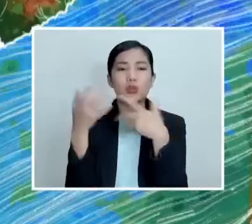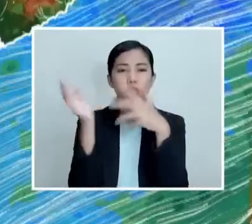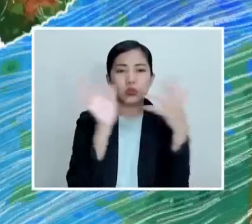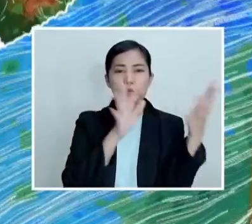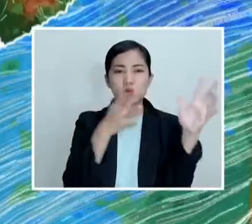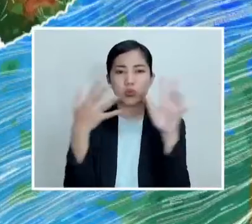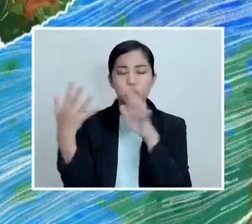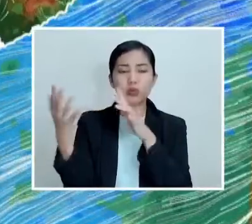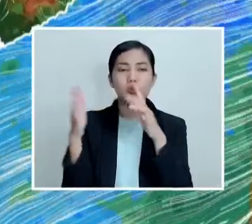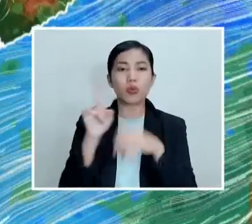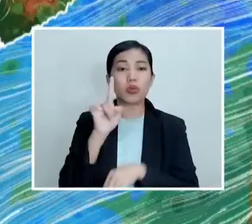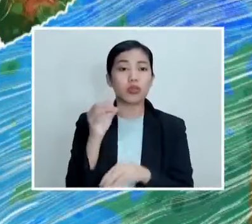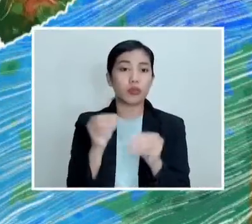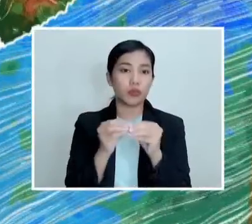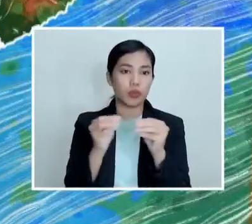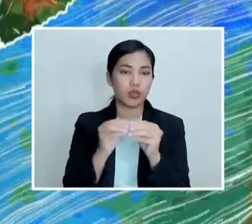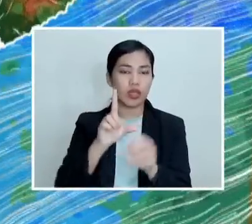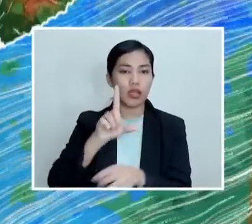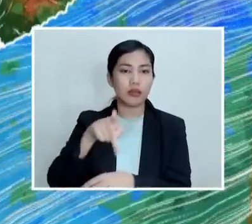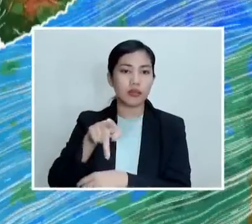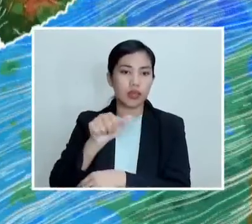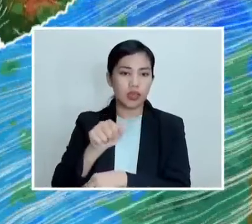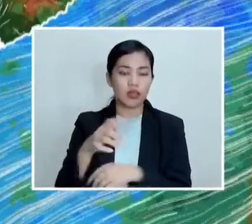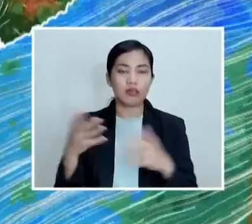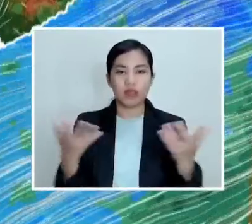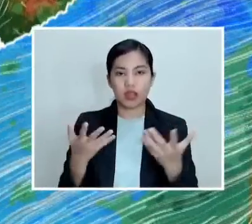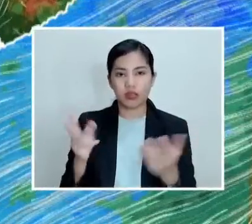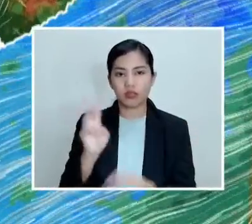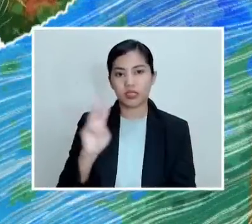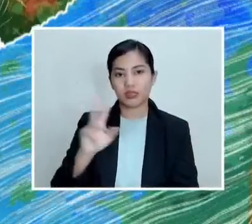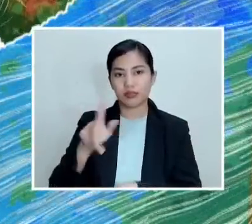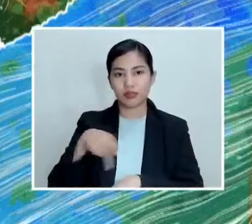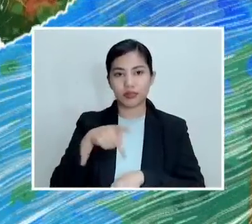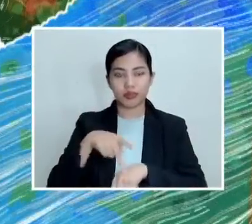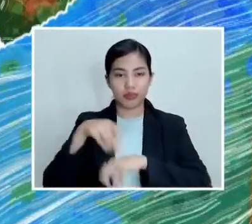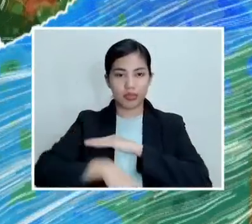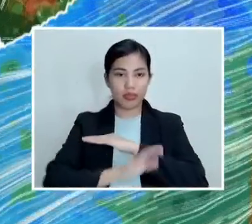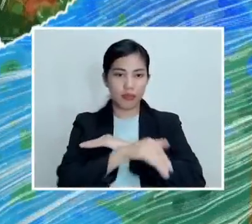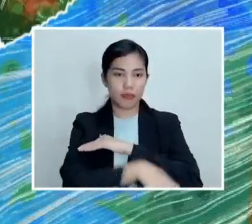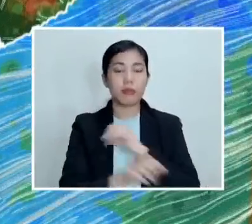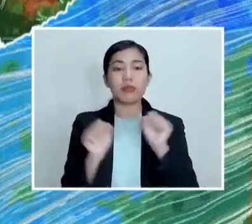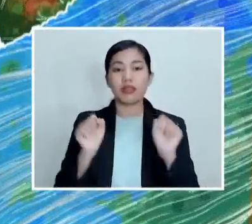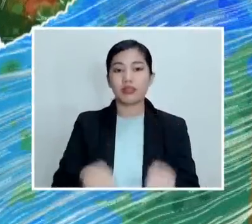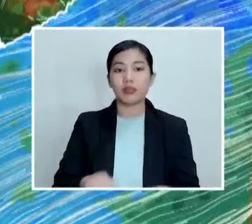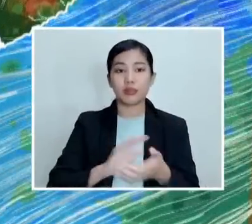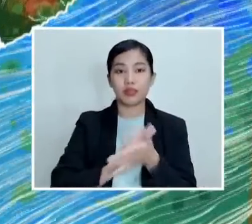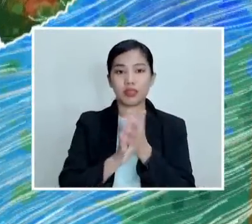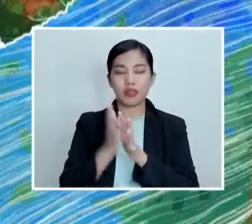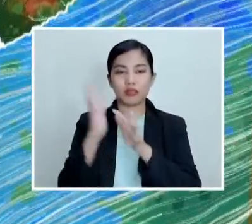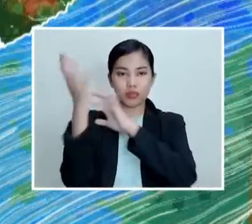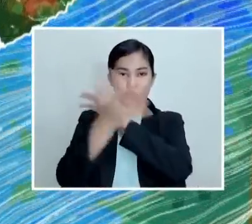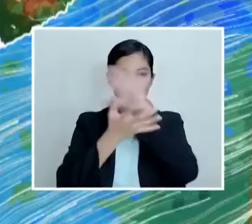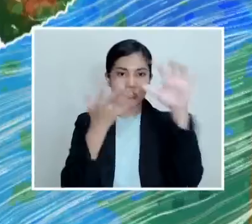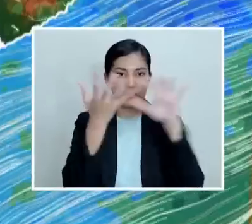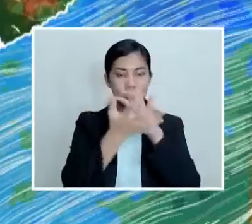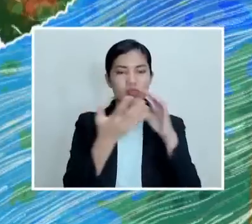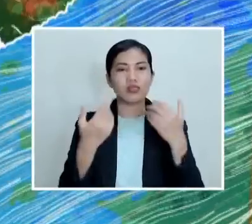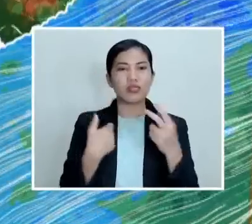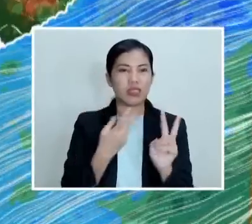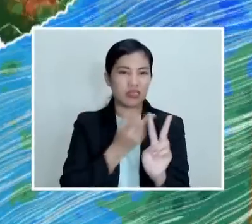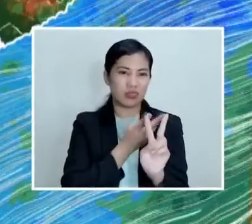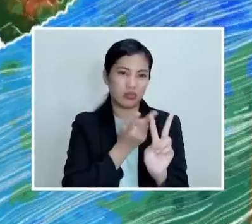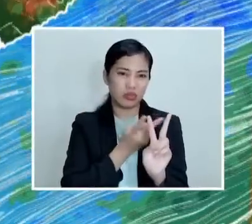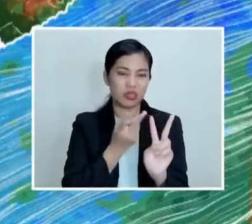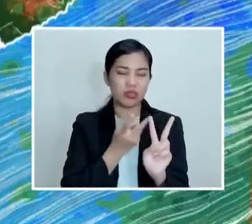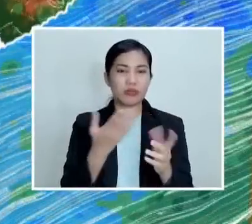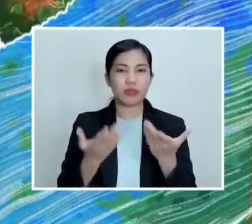pa ang nakikitang mabubuo naman sa West Philippine Sea. Posible pong mabuo bilang bagyo ang isa sa dalawang LPA na ito pagsapit